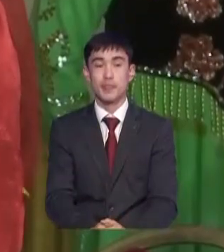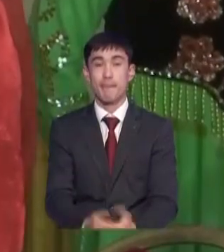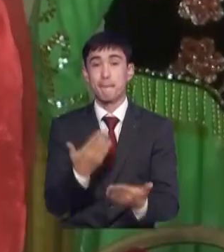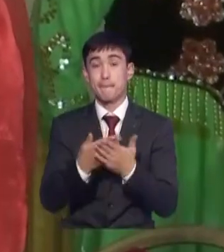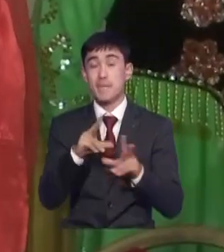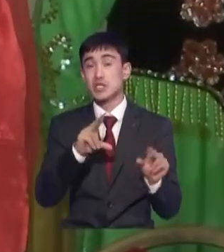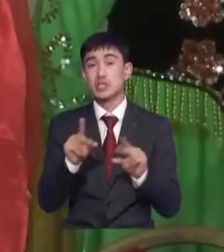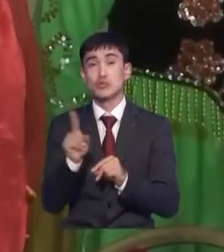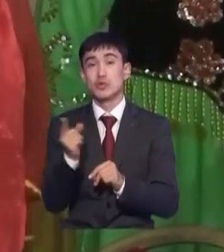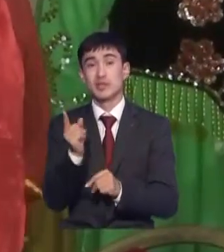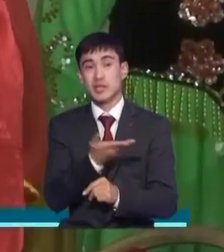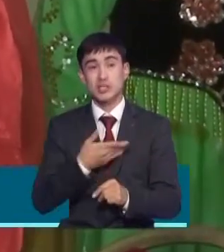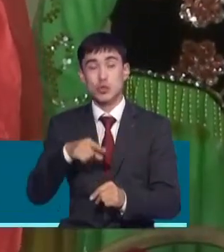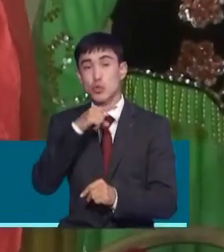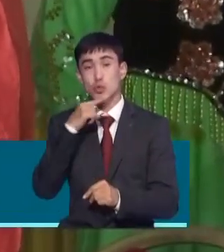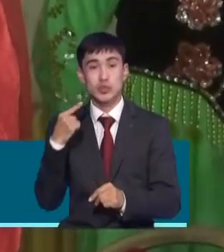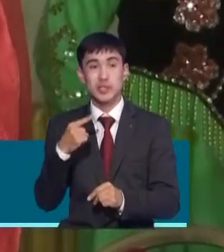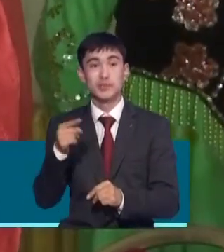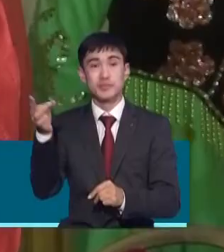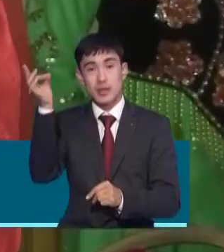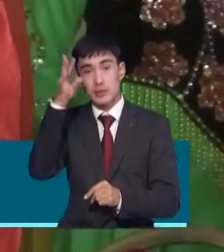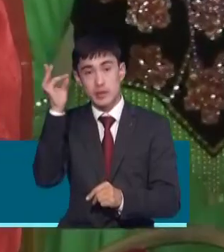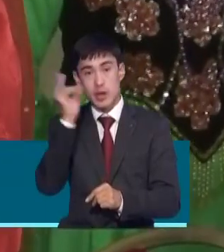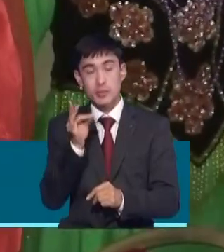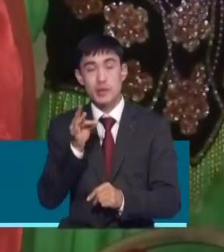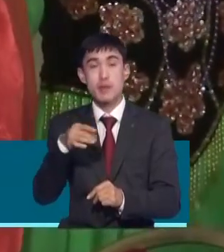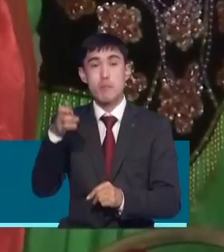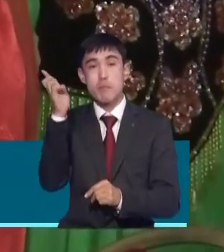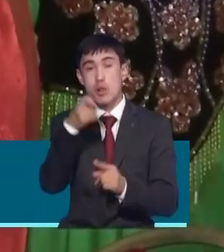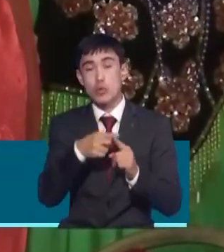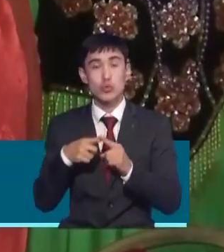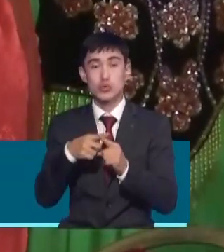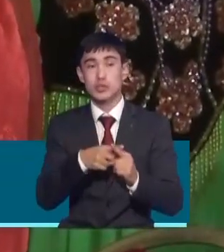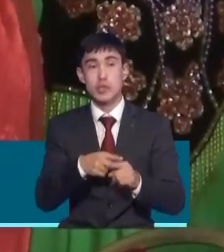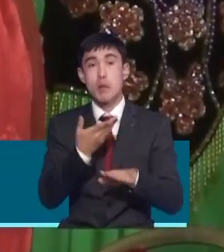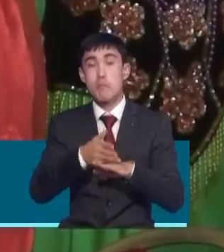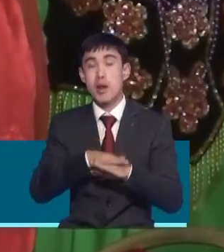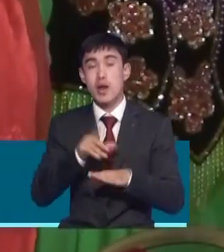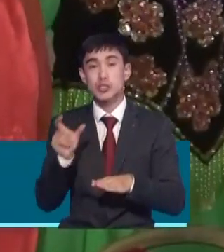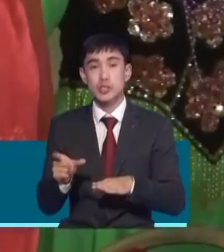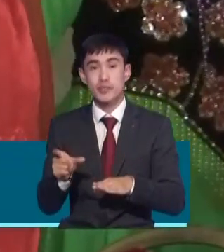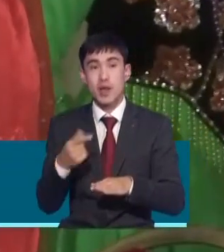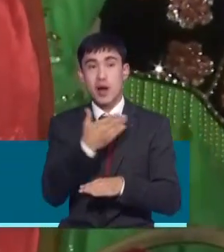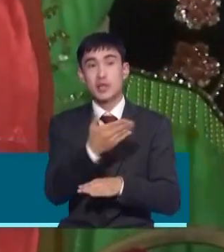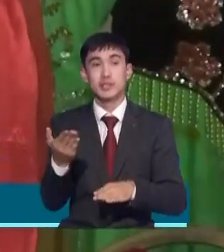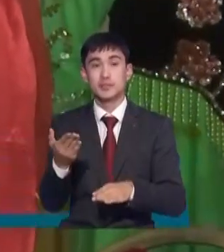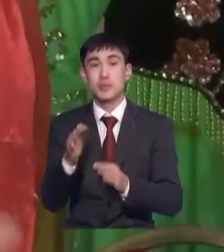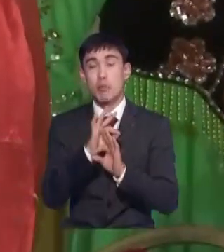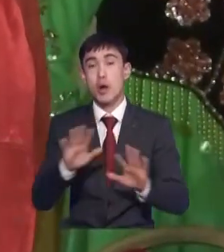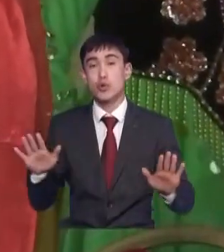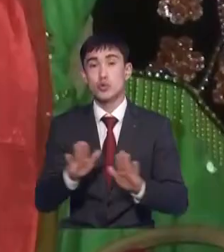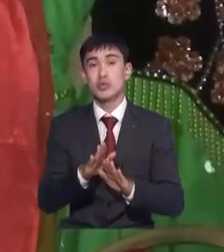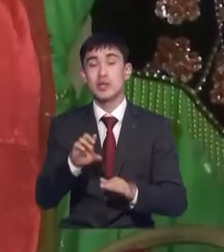очень счастлива, что наши русские, немки, белорусские, полячки, они поют